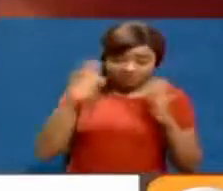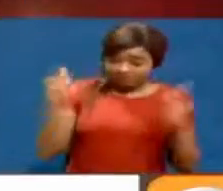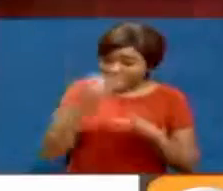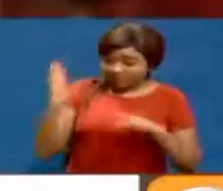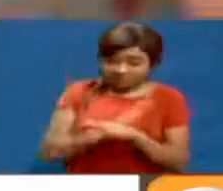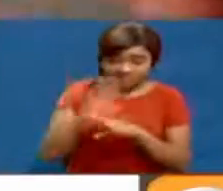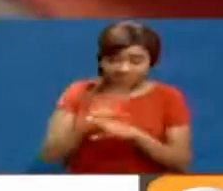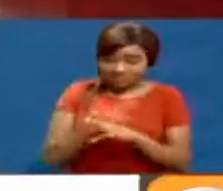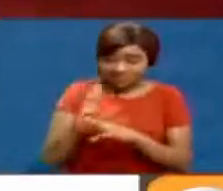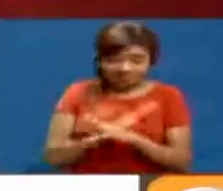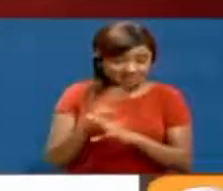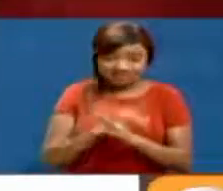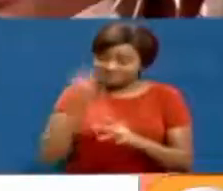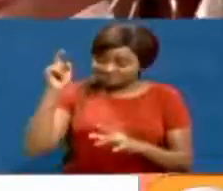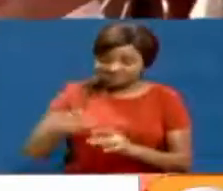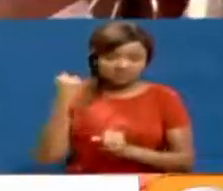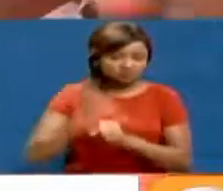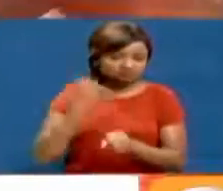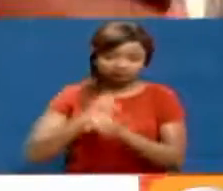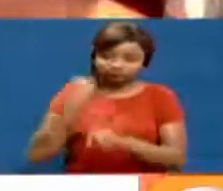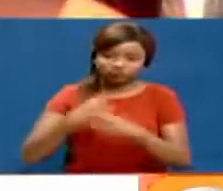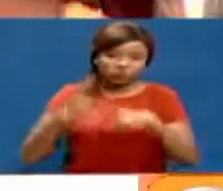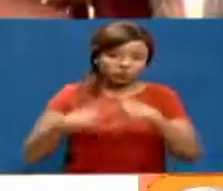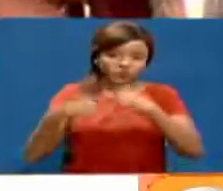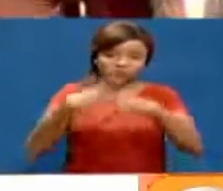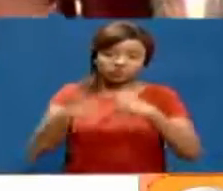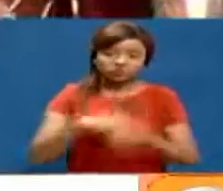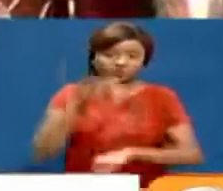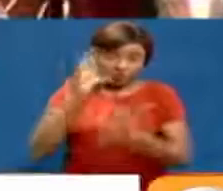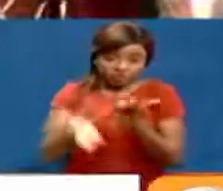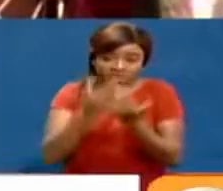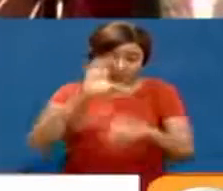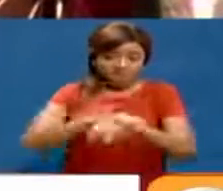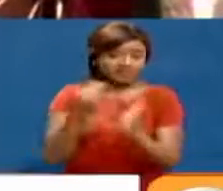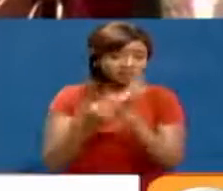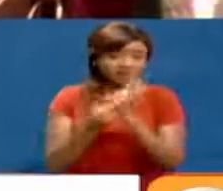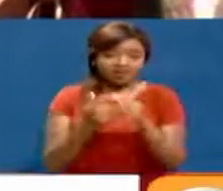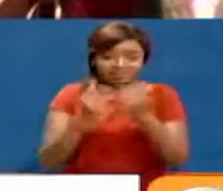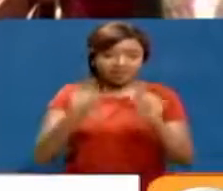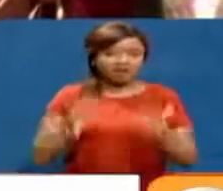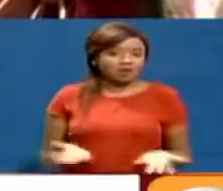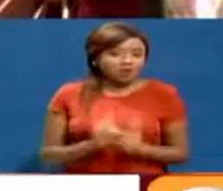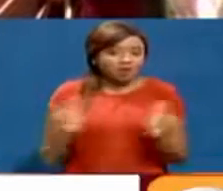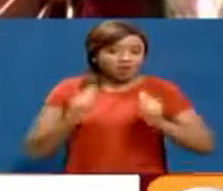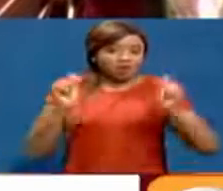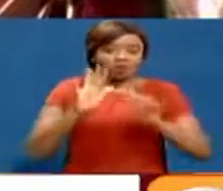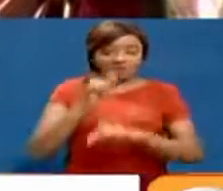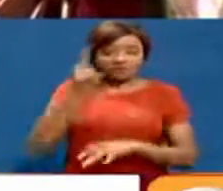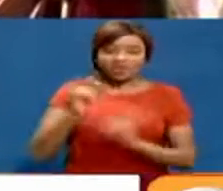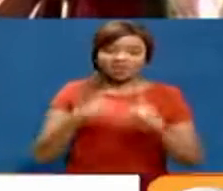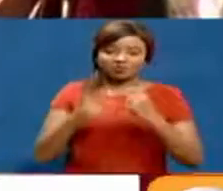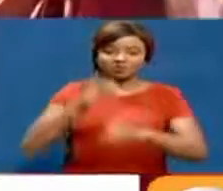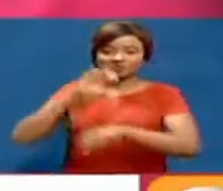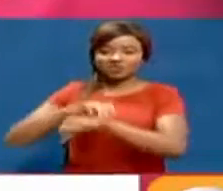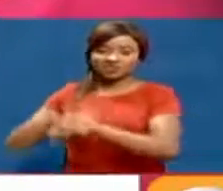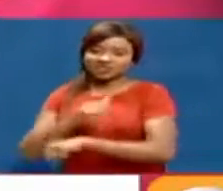umekuwa first time mother, you still have a chance ujikimu kimaisha na kifedha, na uendelee until ukue stable. Sasa ndio utaweza kufanya nini? Kupata watoto